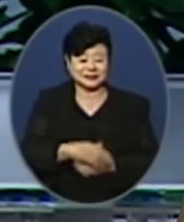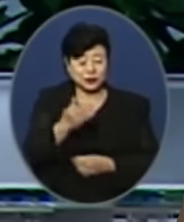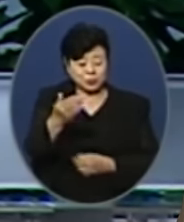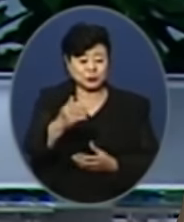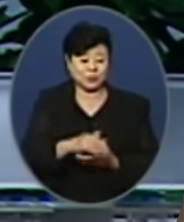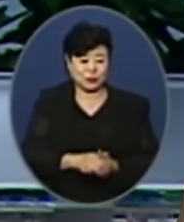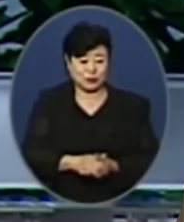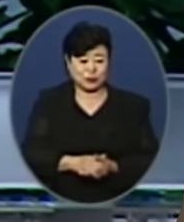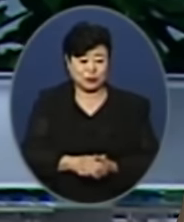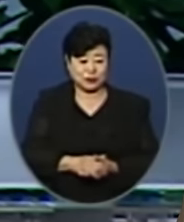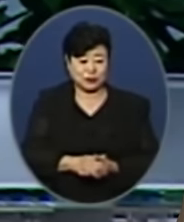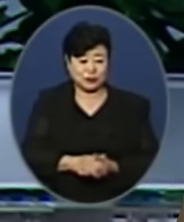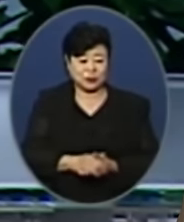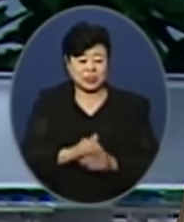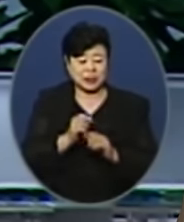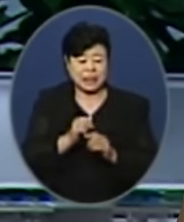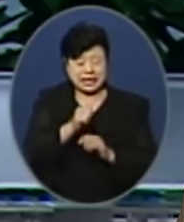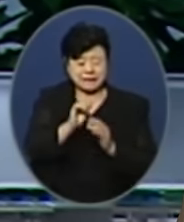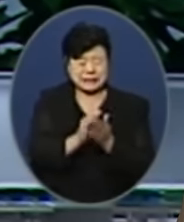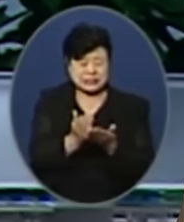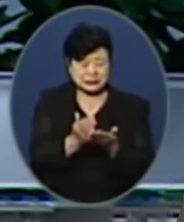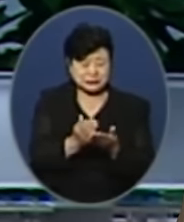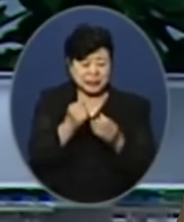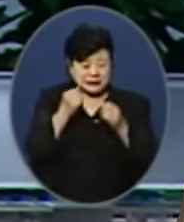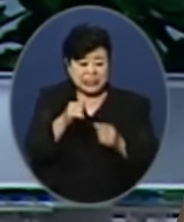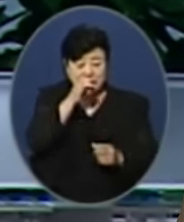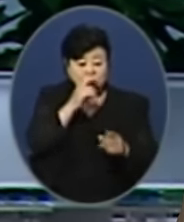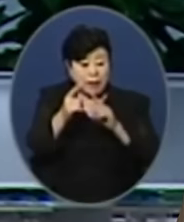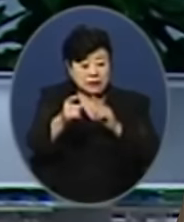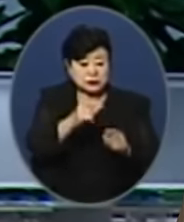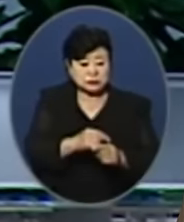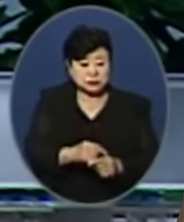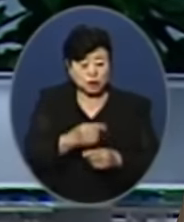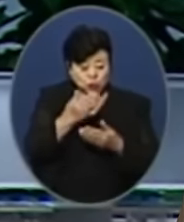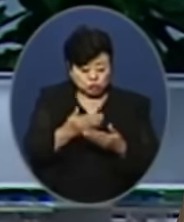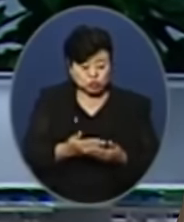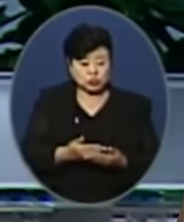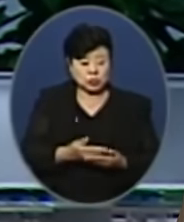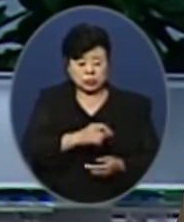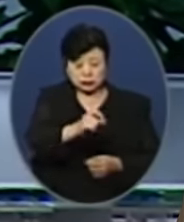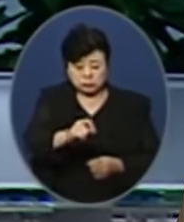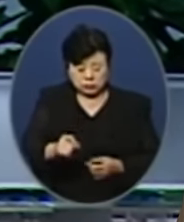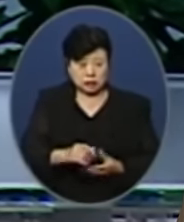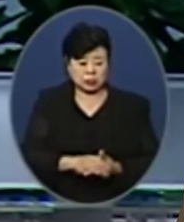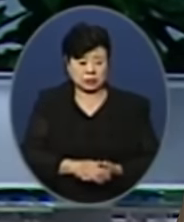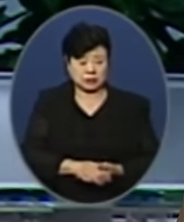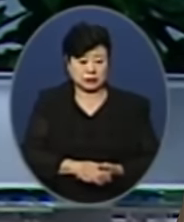여러분들도 성경 말씀을 살아있는 말씀으로 취급해야 되는 것입니다.